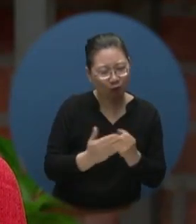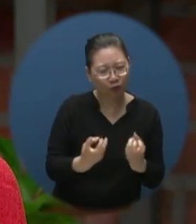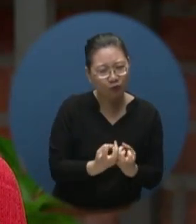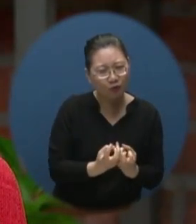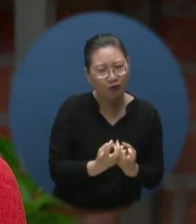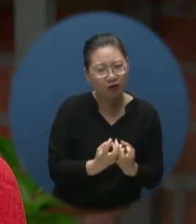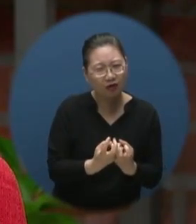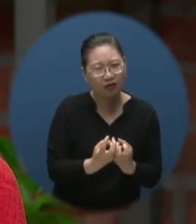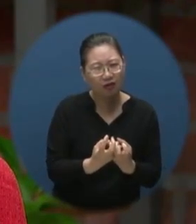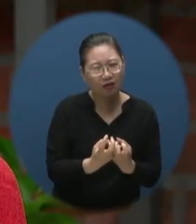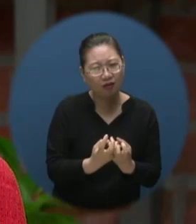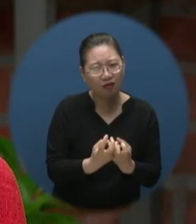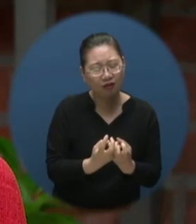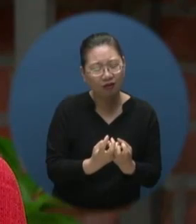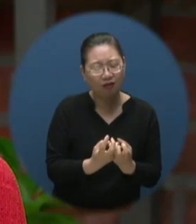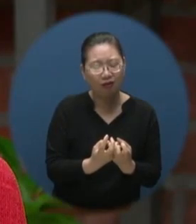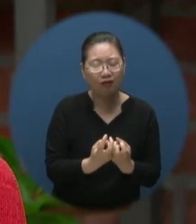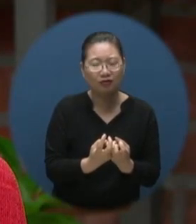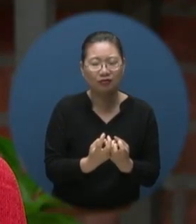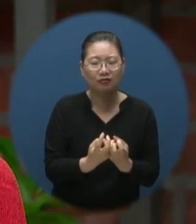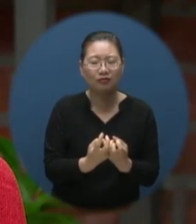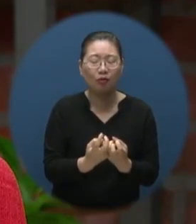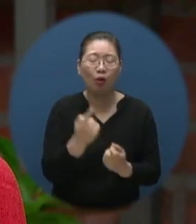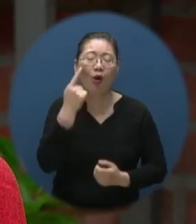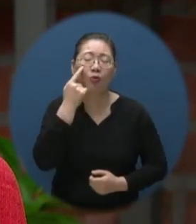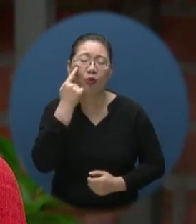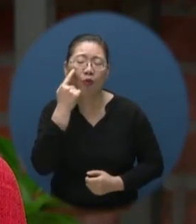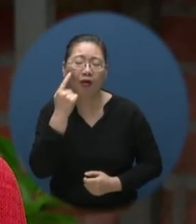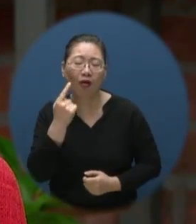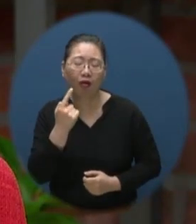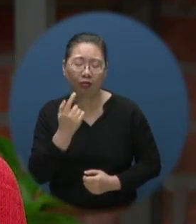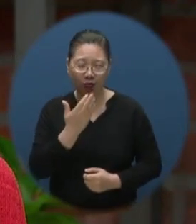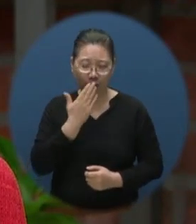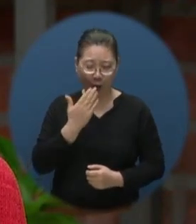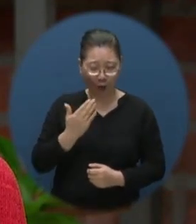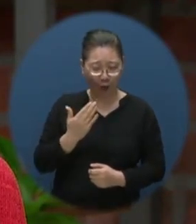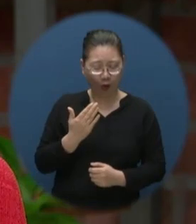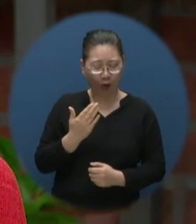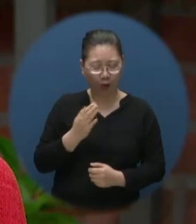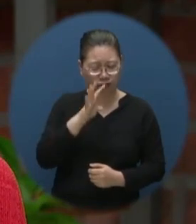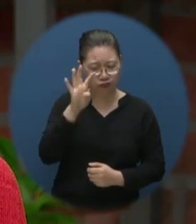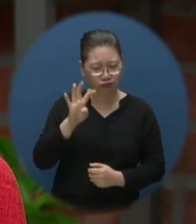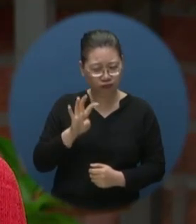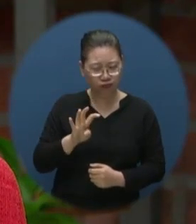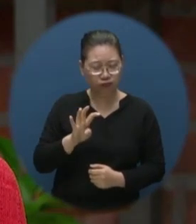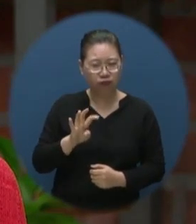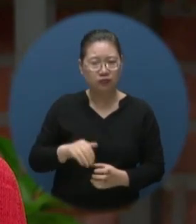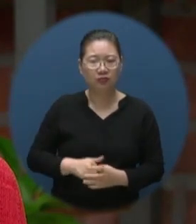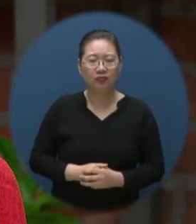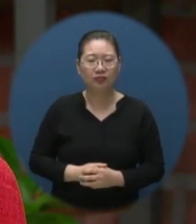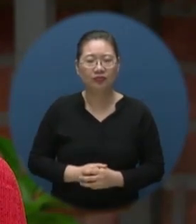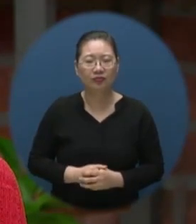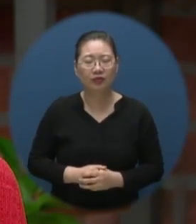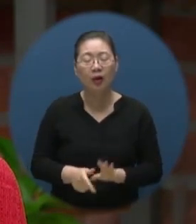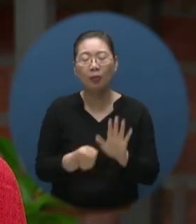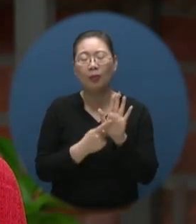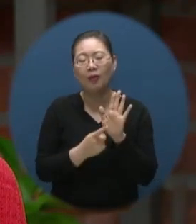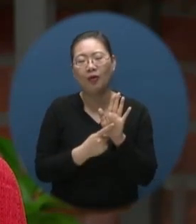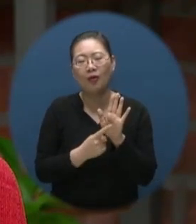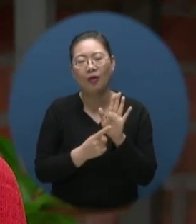문학 박사고 번역하시면 되잖아요. 네. 될까? 그래. 그러면 이